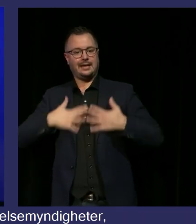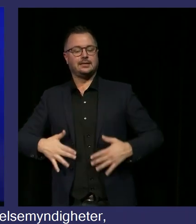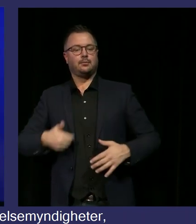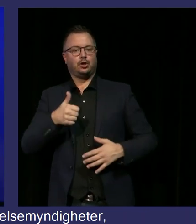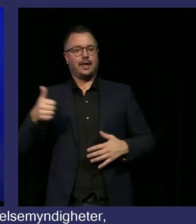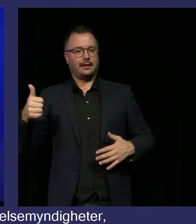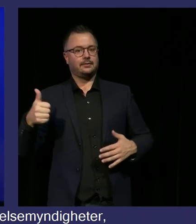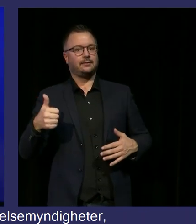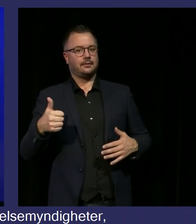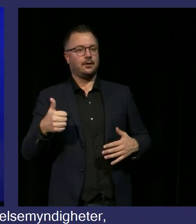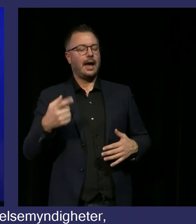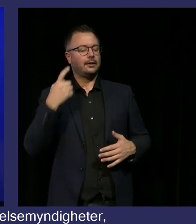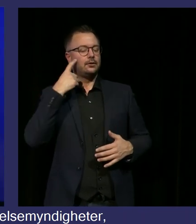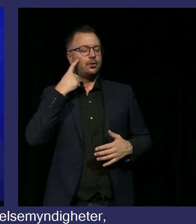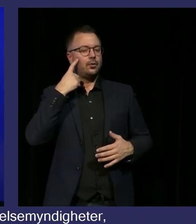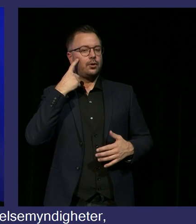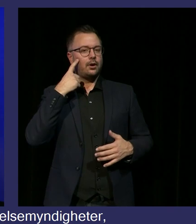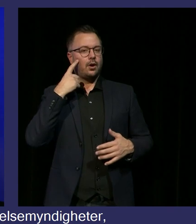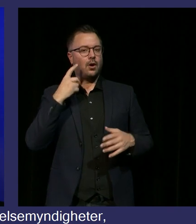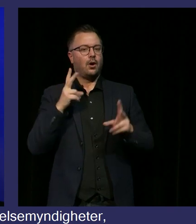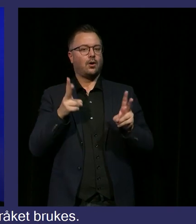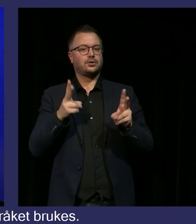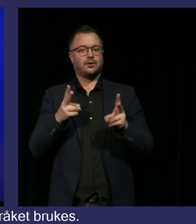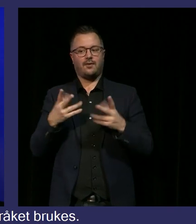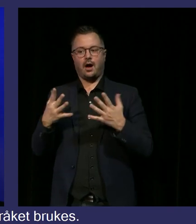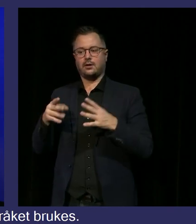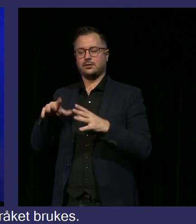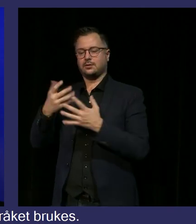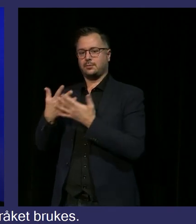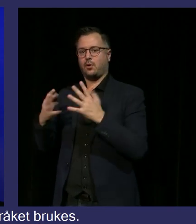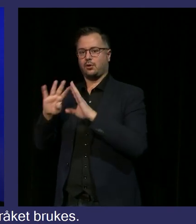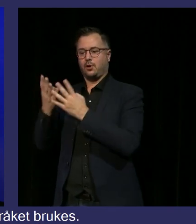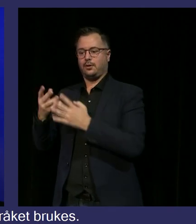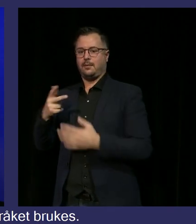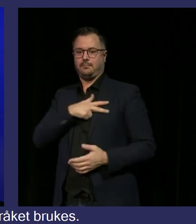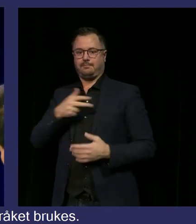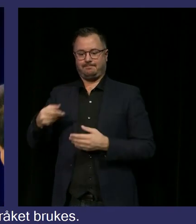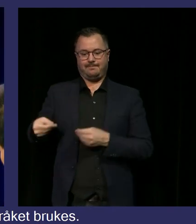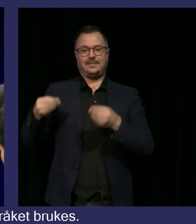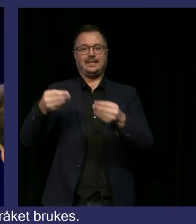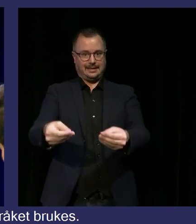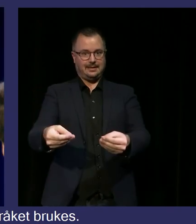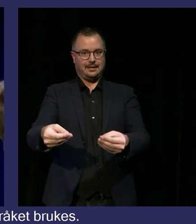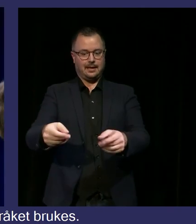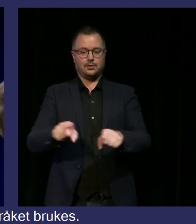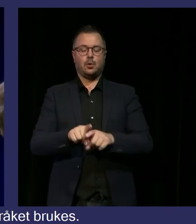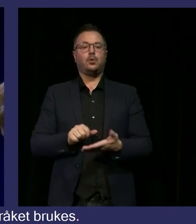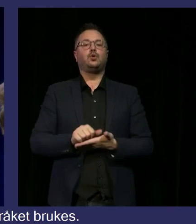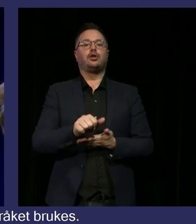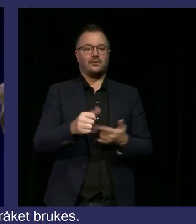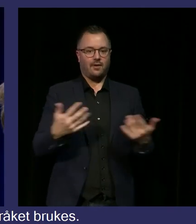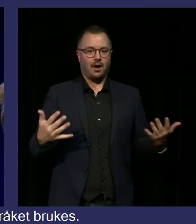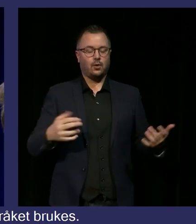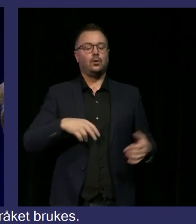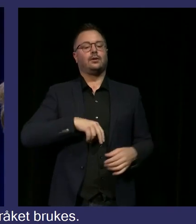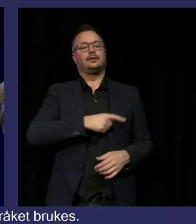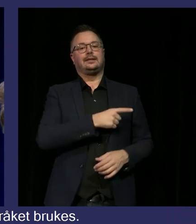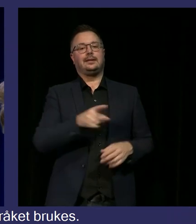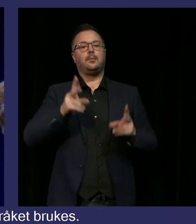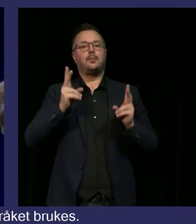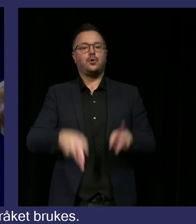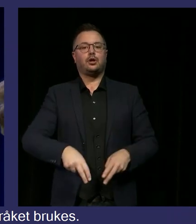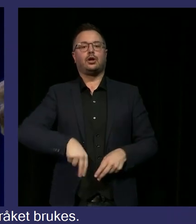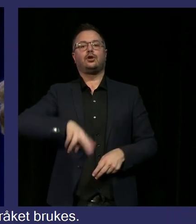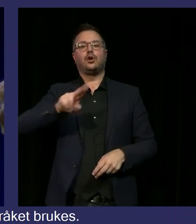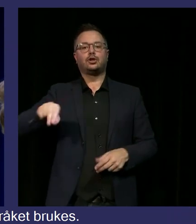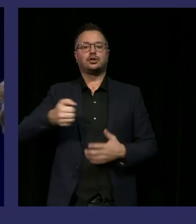og det tror jeg den prisen som blir også gitt fra språkrådet i dag, et uttrykk for det, at det norske språket brukes, og at det norske språket